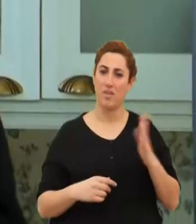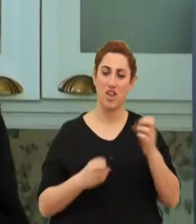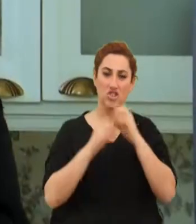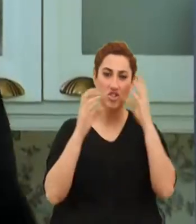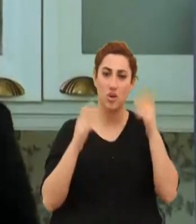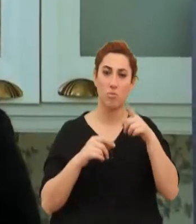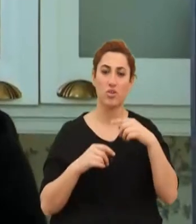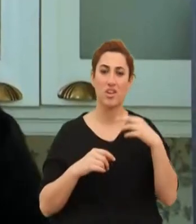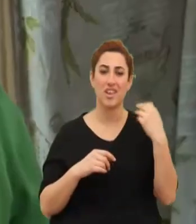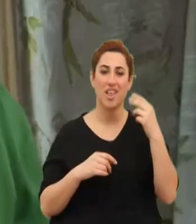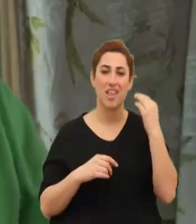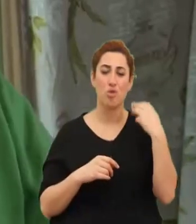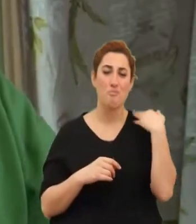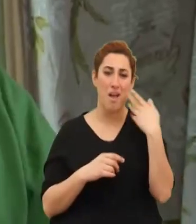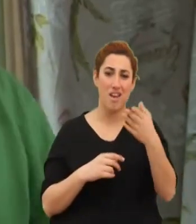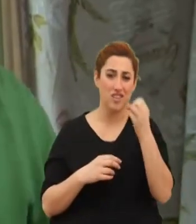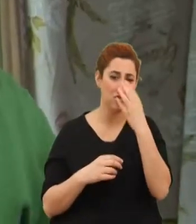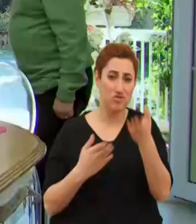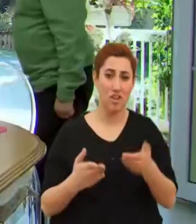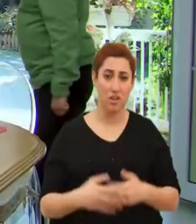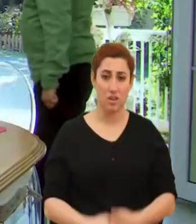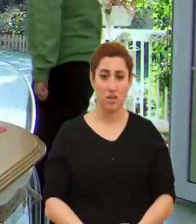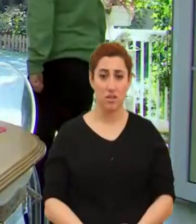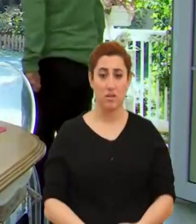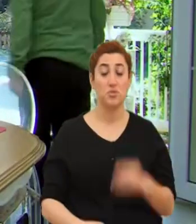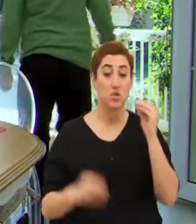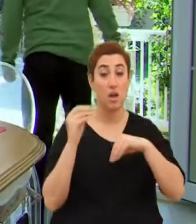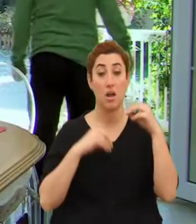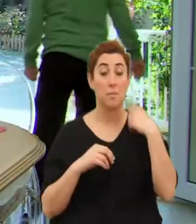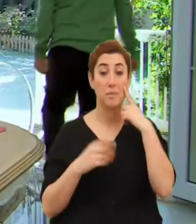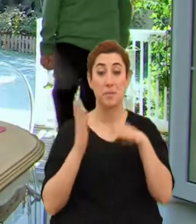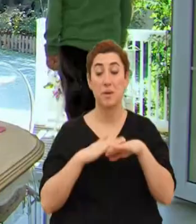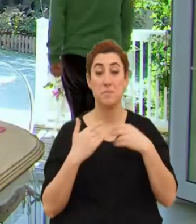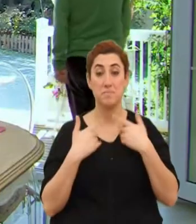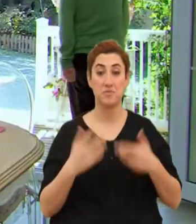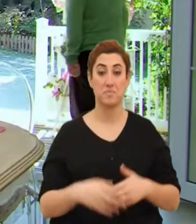tomurcuk açması? Yapay çiçek bu. Evet, tamam. Bir hal çaresine bakarım ben artık.